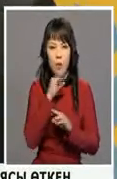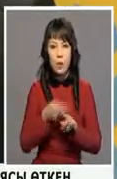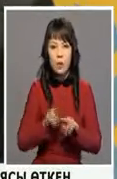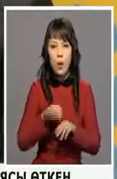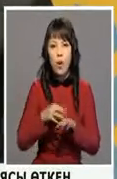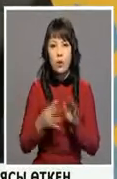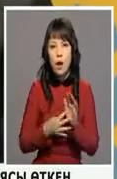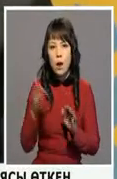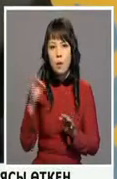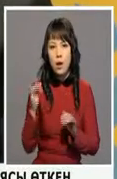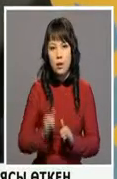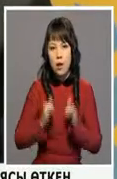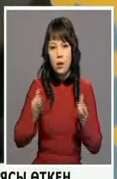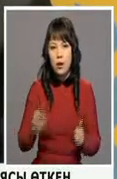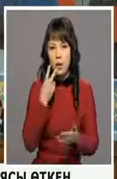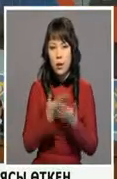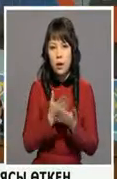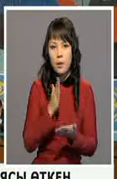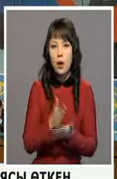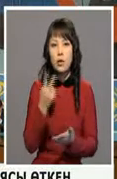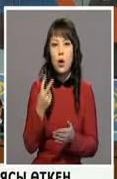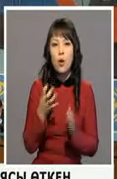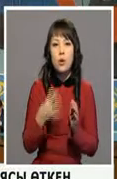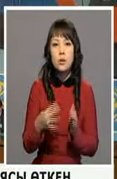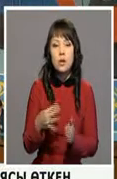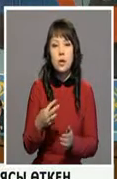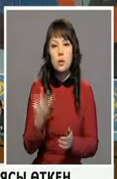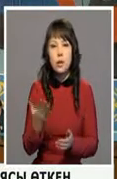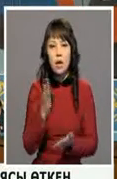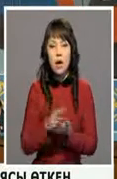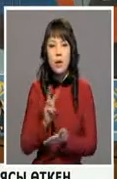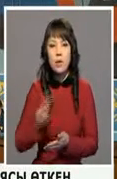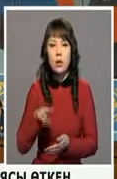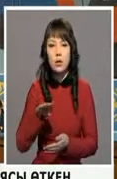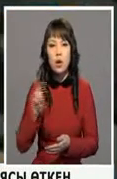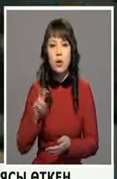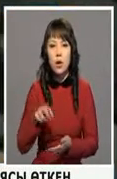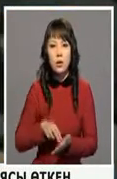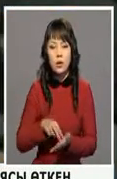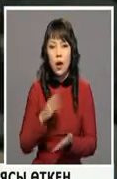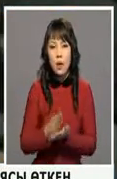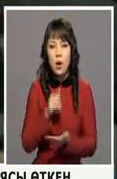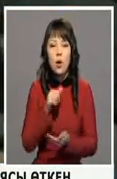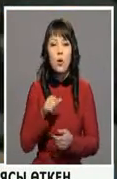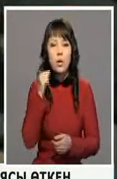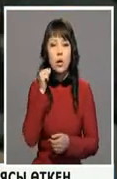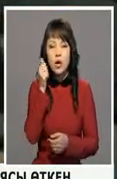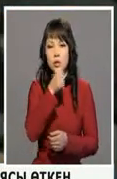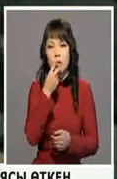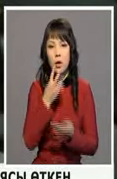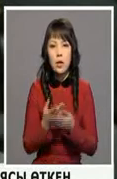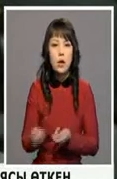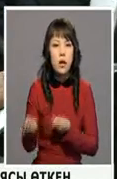артық. Жүк айналымында да жақсы көрсеткіш бар. 235 миллиард тонна жүк жеткізілген. 2011 жылғымен салыстырғанда тасымалдың